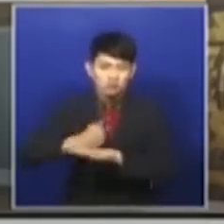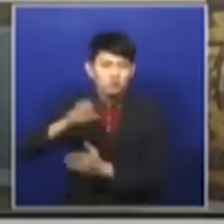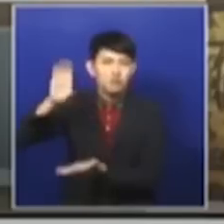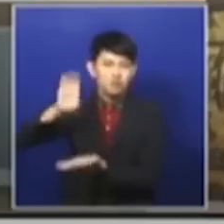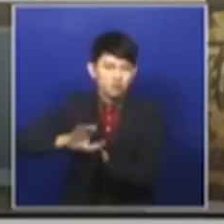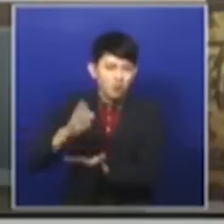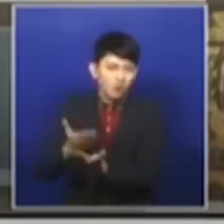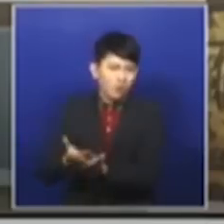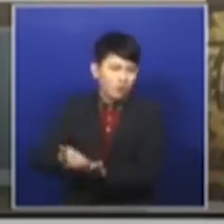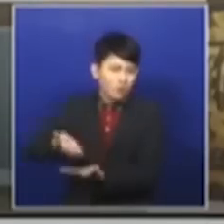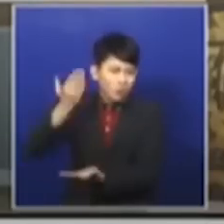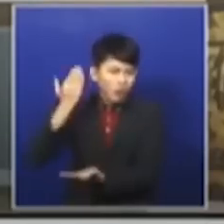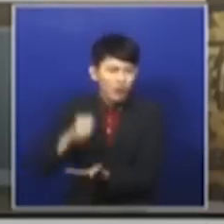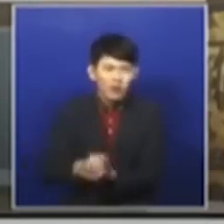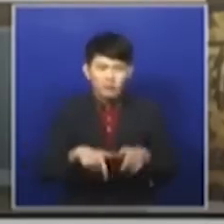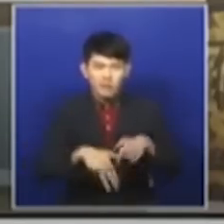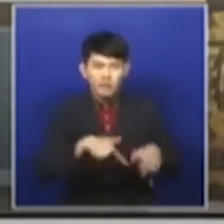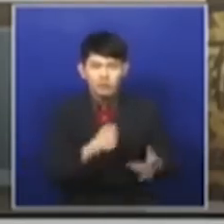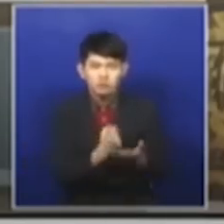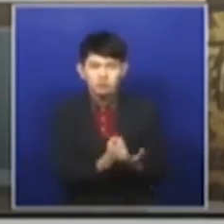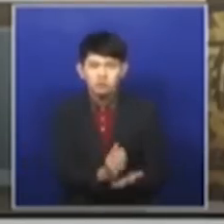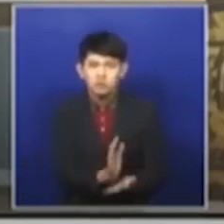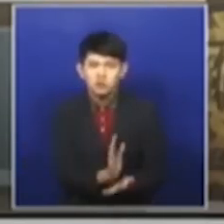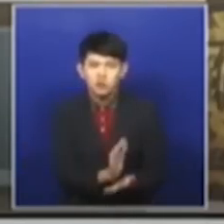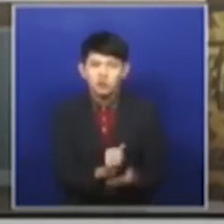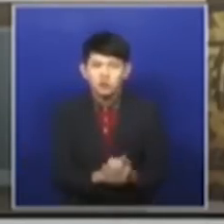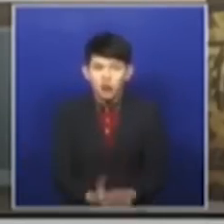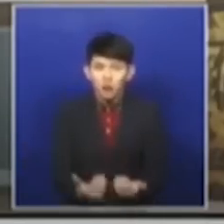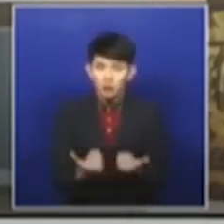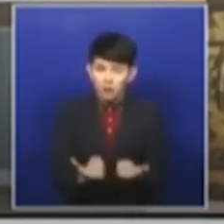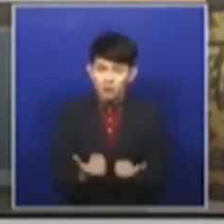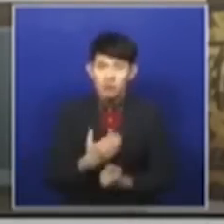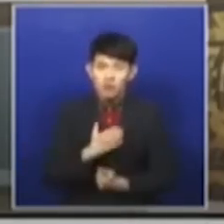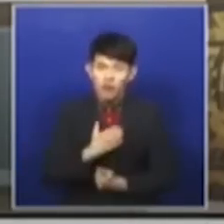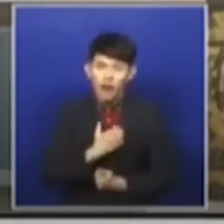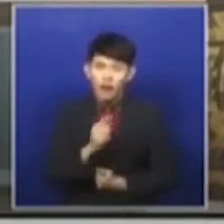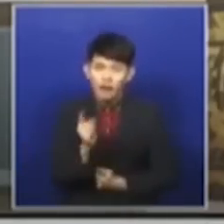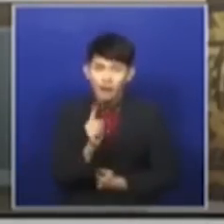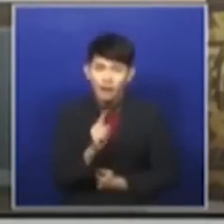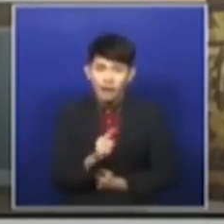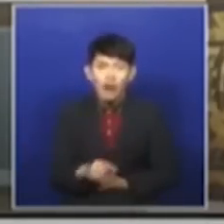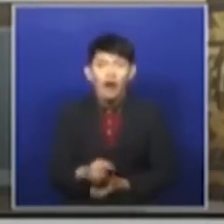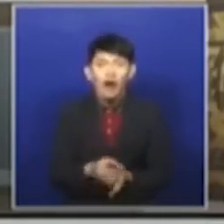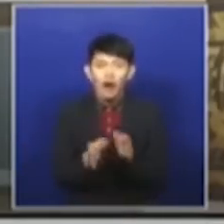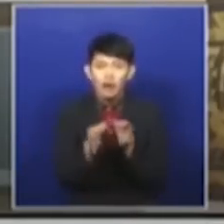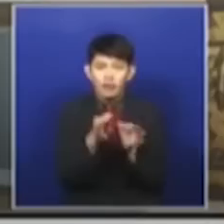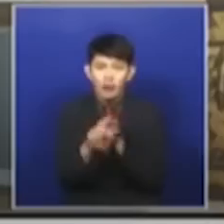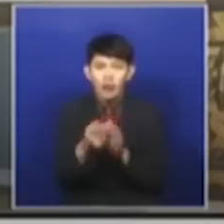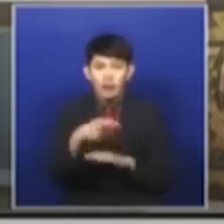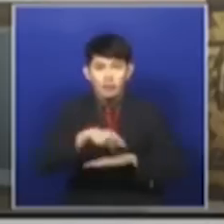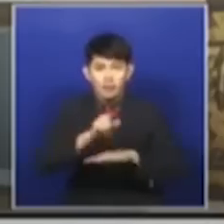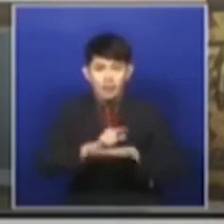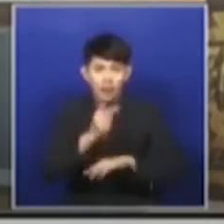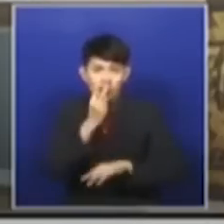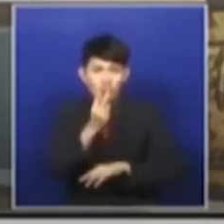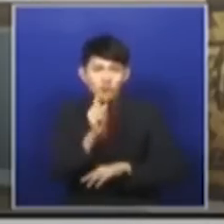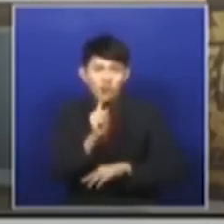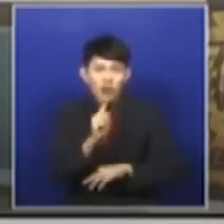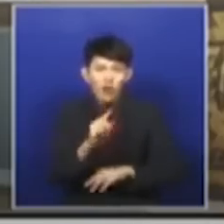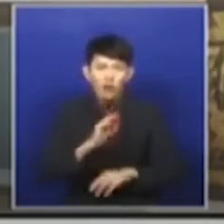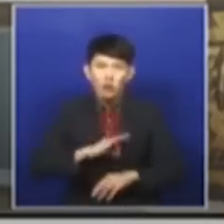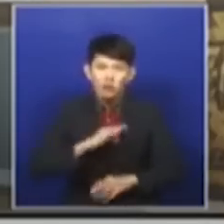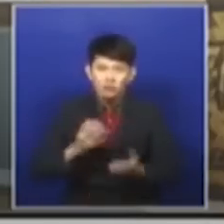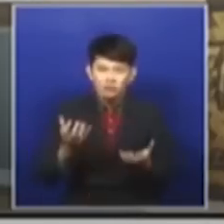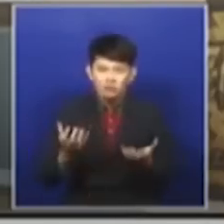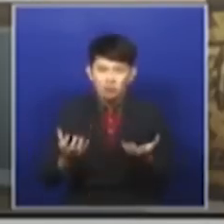ทุนน้อยและประชาชนวันนี้ผมเลยอยากจะฉายภาพให้ท่านประธานเห็นครับว่าความลำเอียง